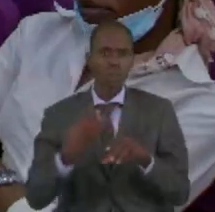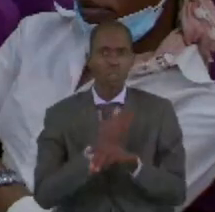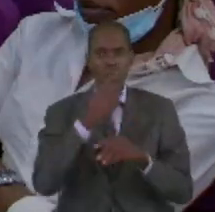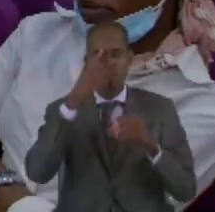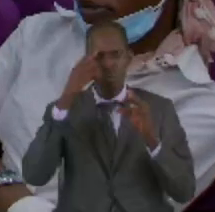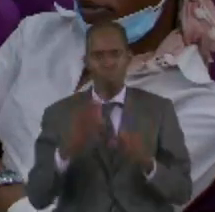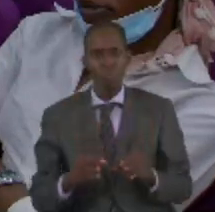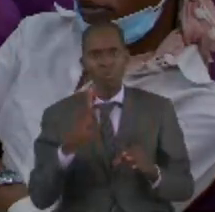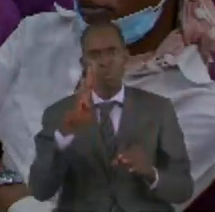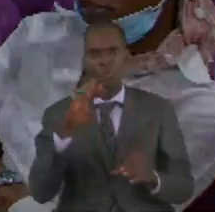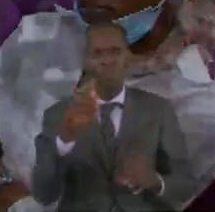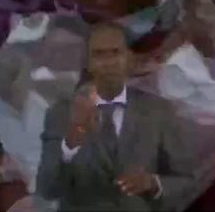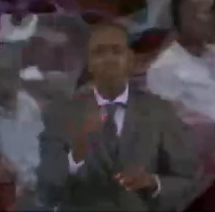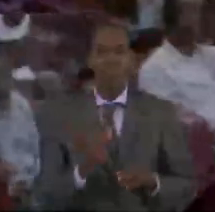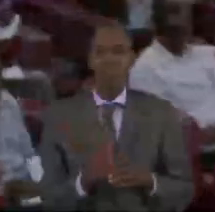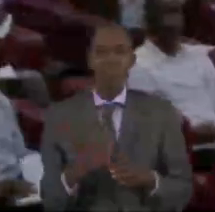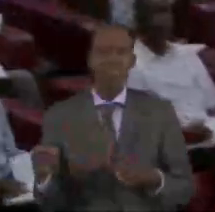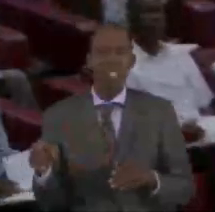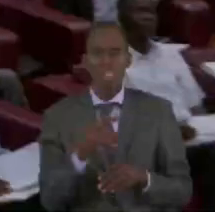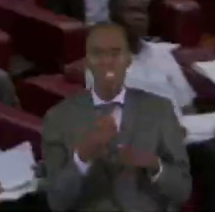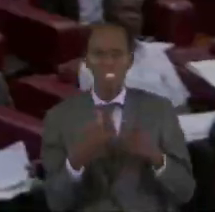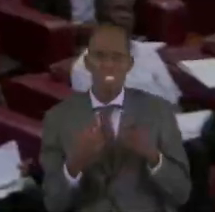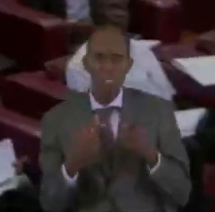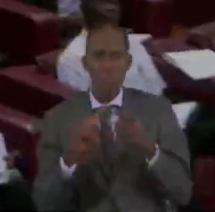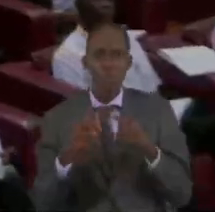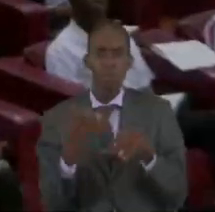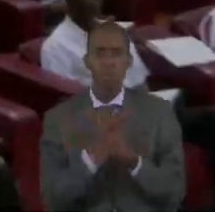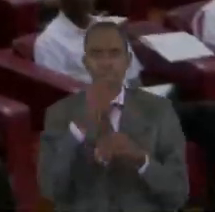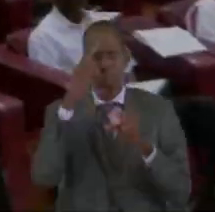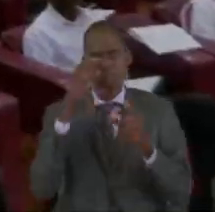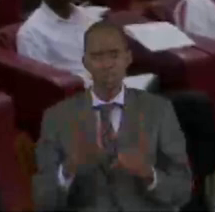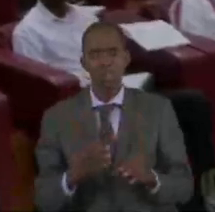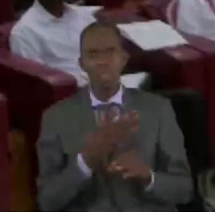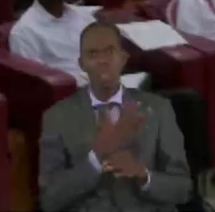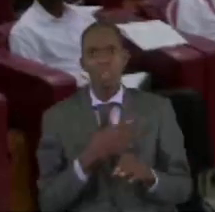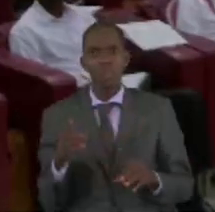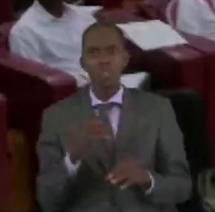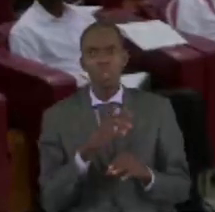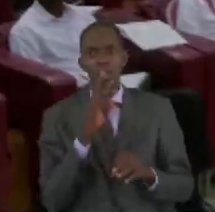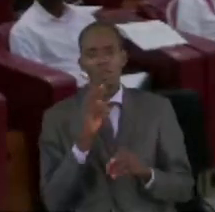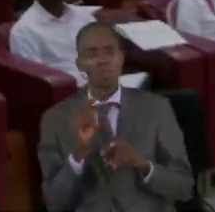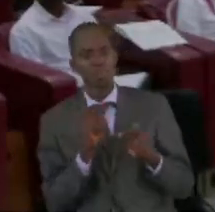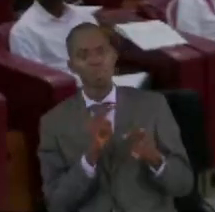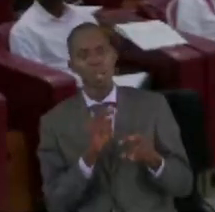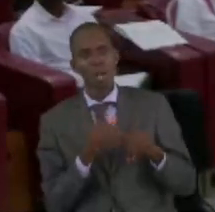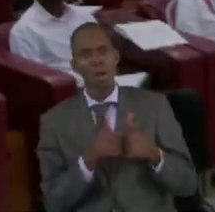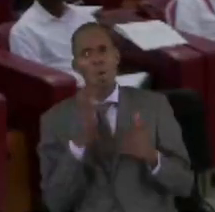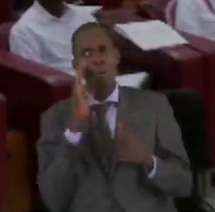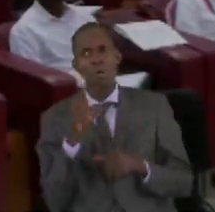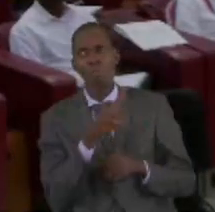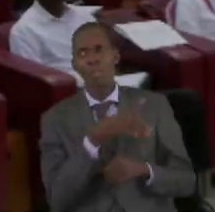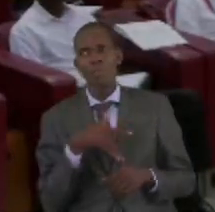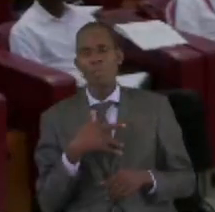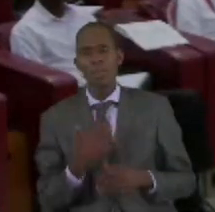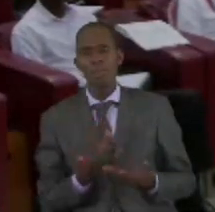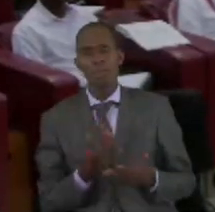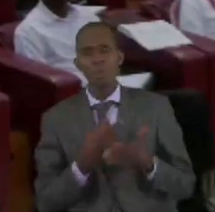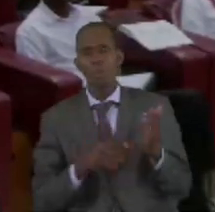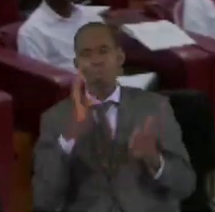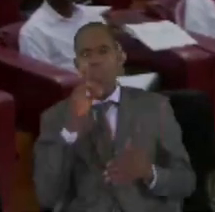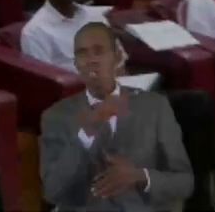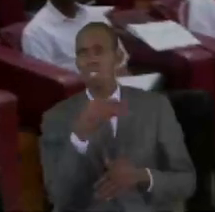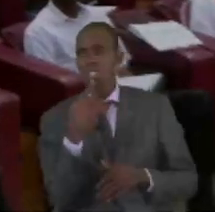des hommes qui prennent leurs propres décisions. Ils vont essayer de prendre une décision. Ils vont regarder comment ils vont